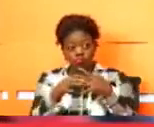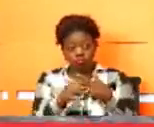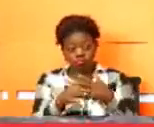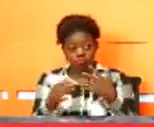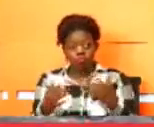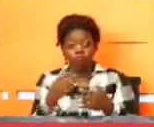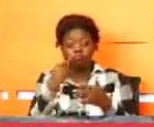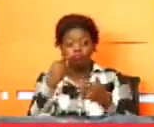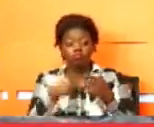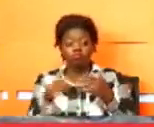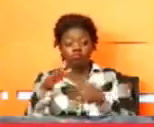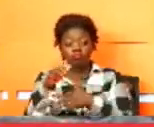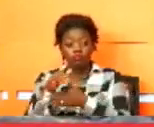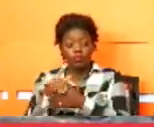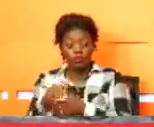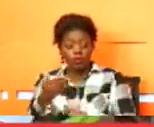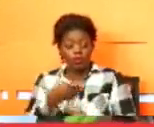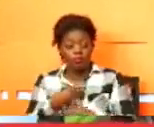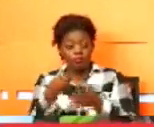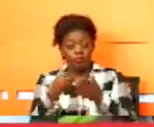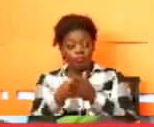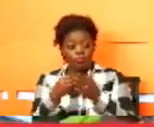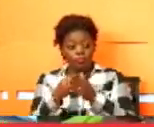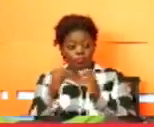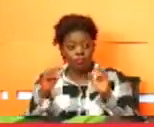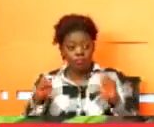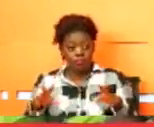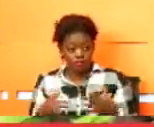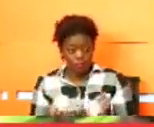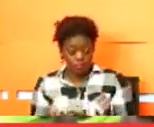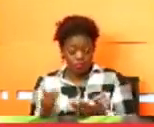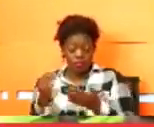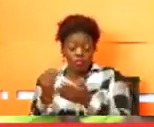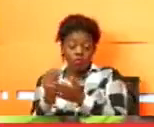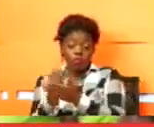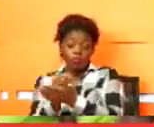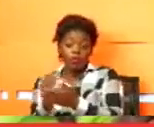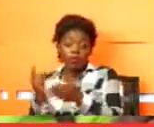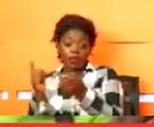nga bagamba nti babaabwe tebalina ssente. Omuntu okukwata ejjambiya